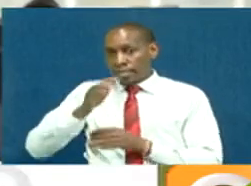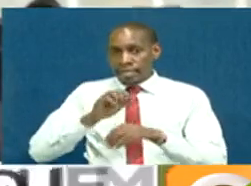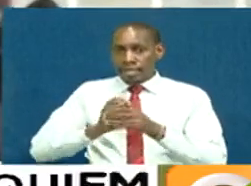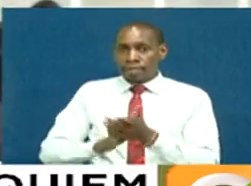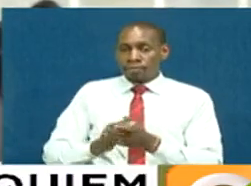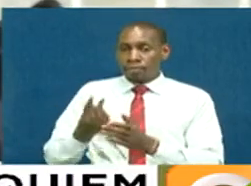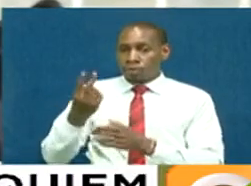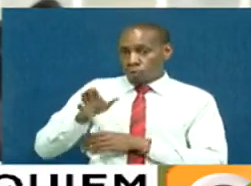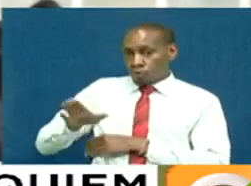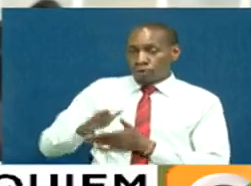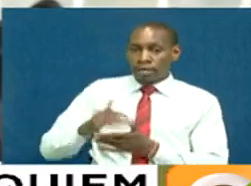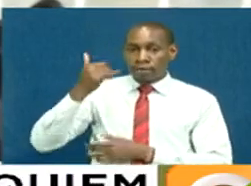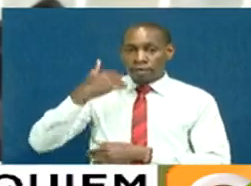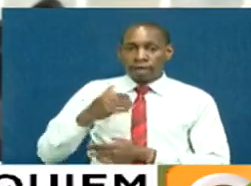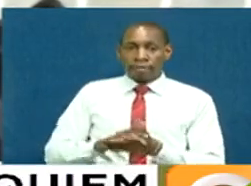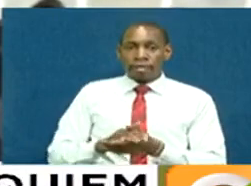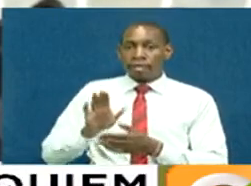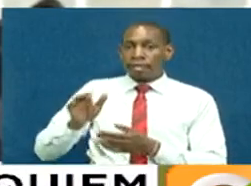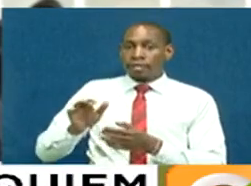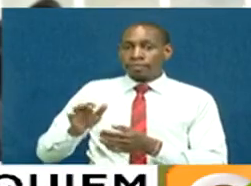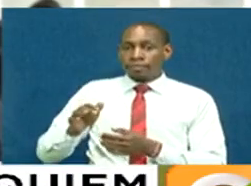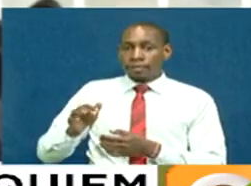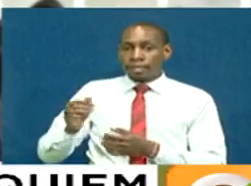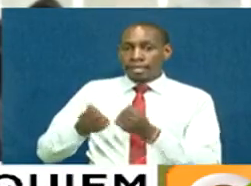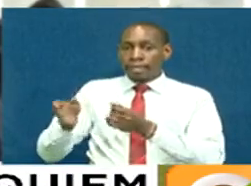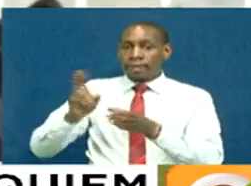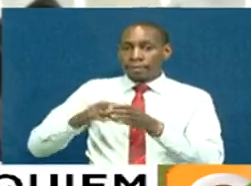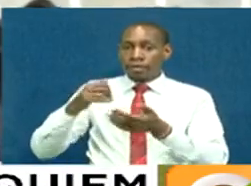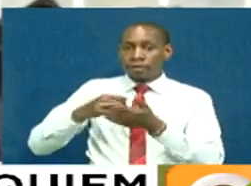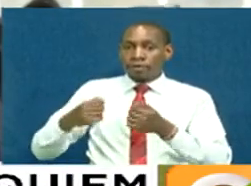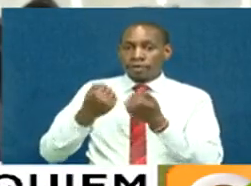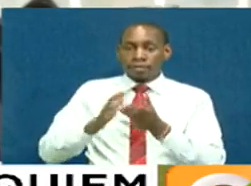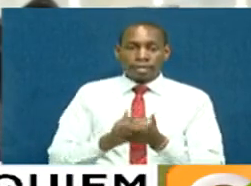napokea simu ya kwamba gari walikuwa nayo imehusika katika ajali. So